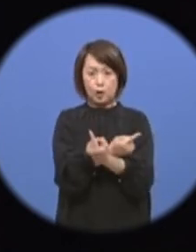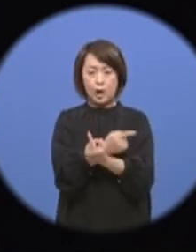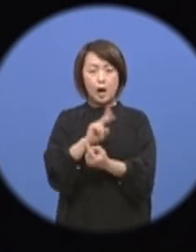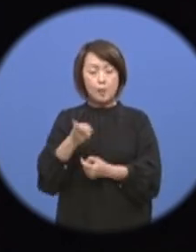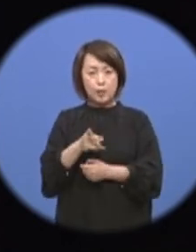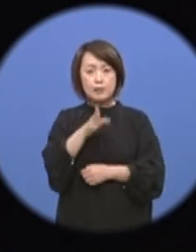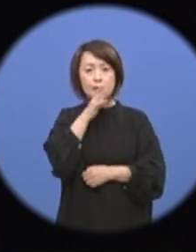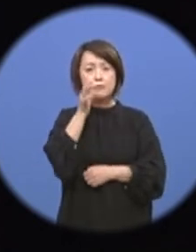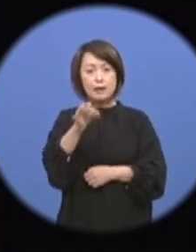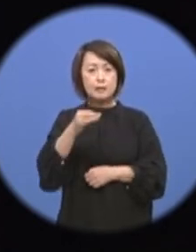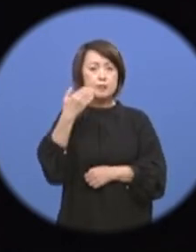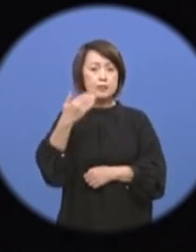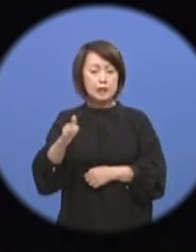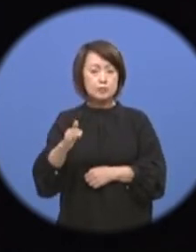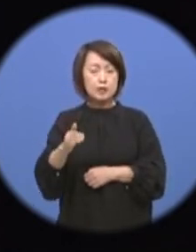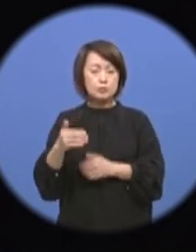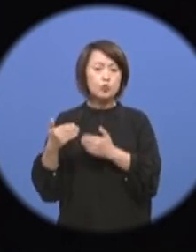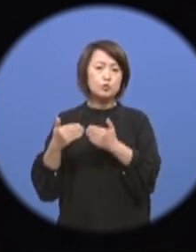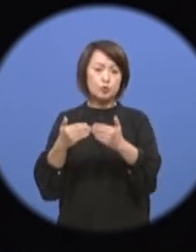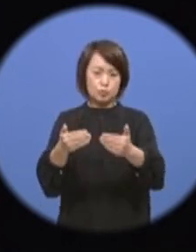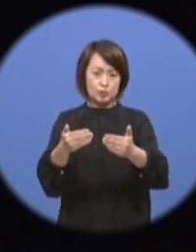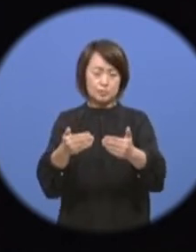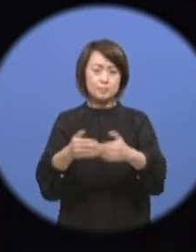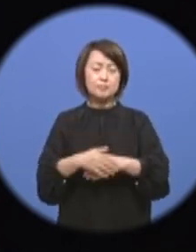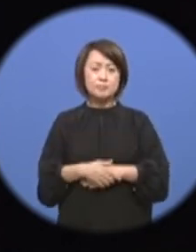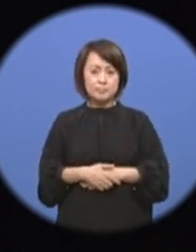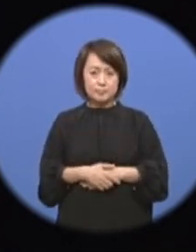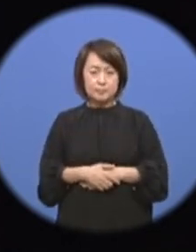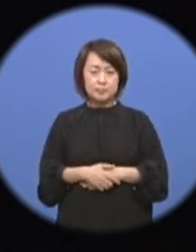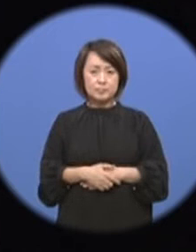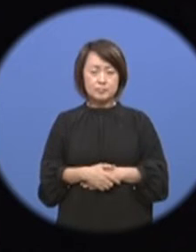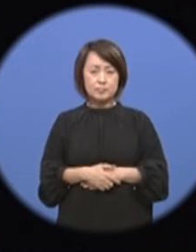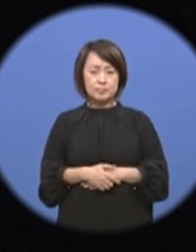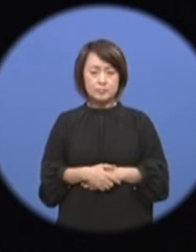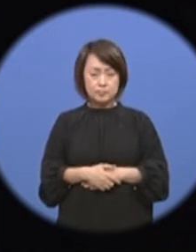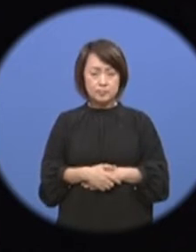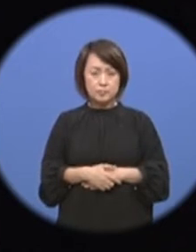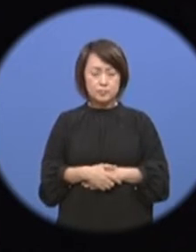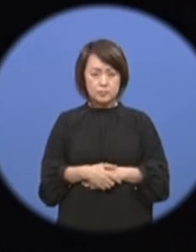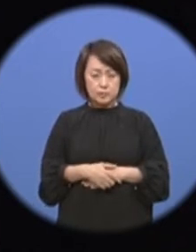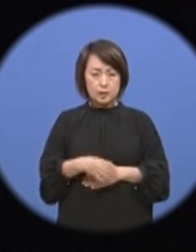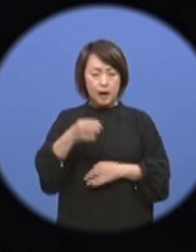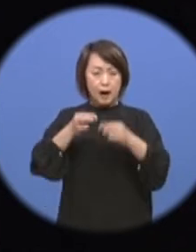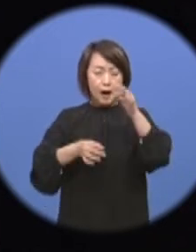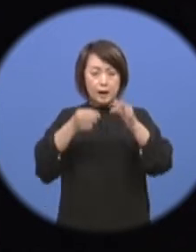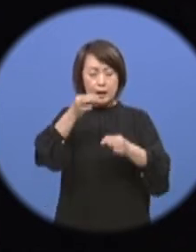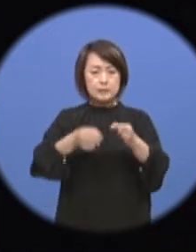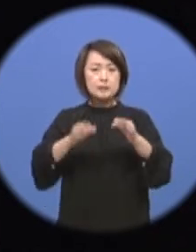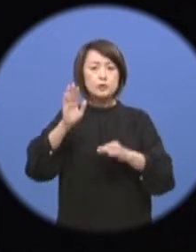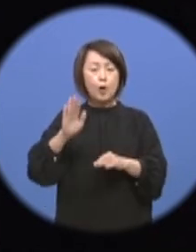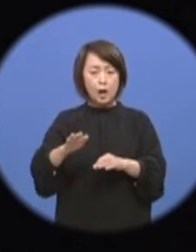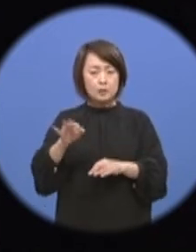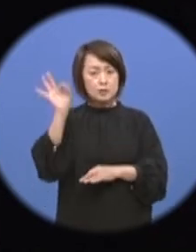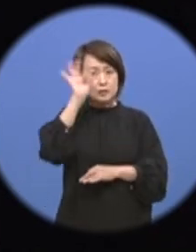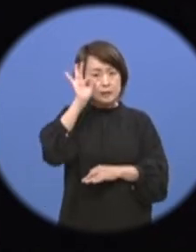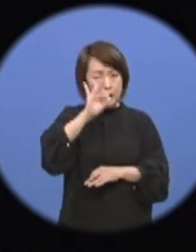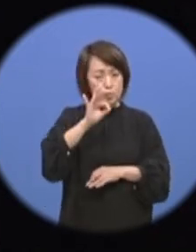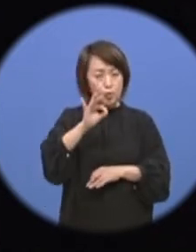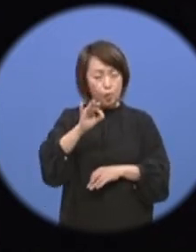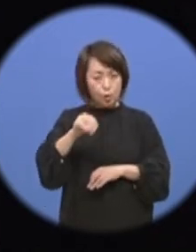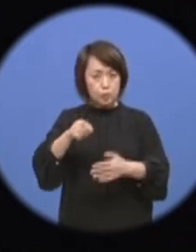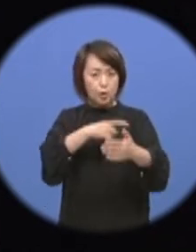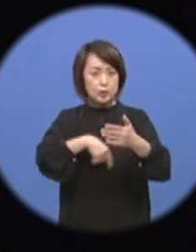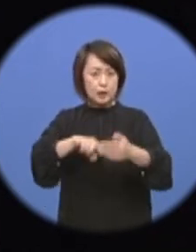を進めていきたい思っておりますそれから高付加価値な観光今てつの糖質磨き上げと